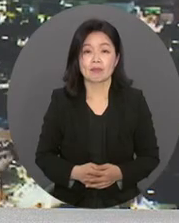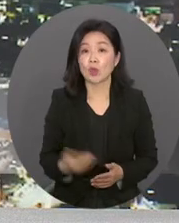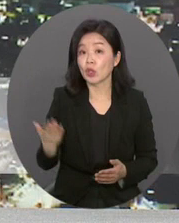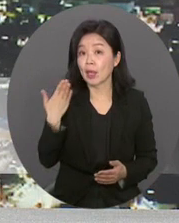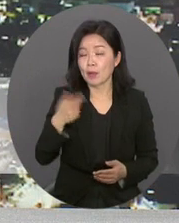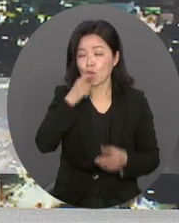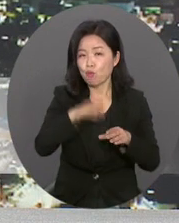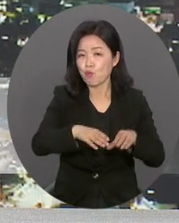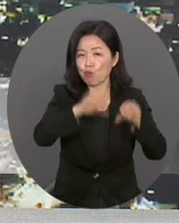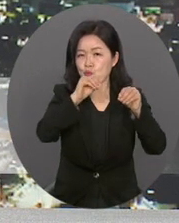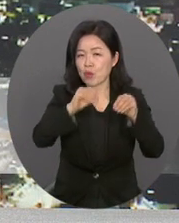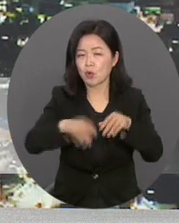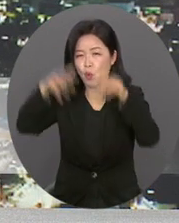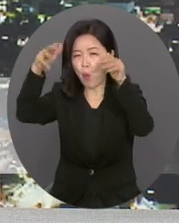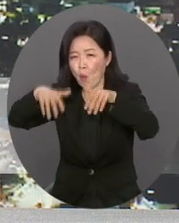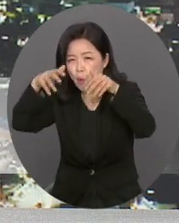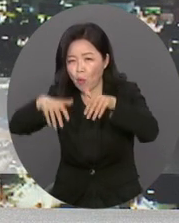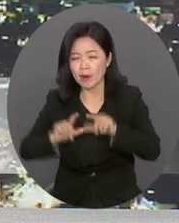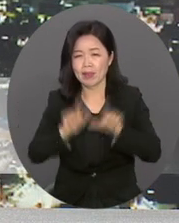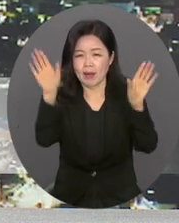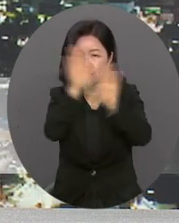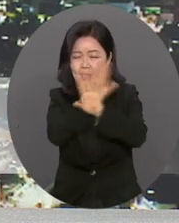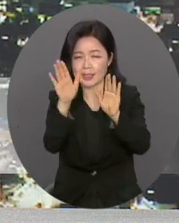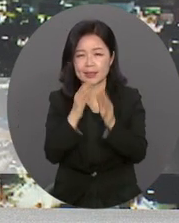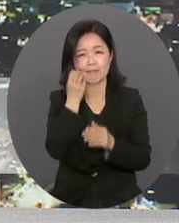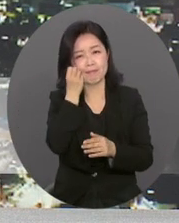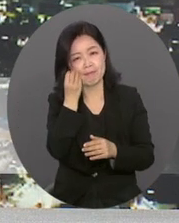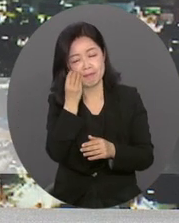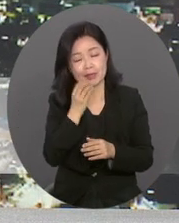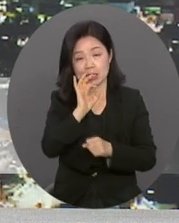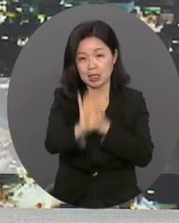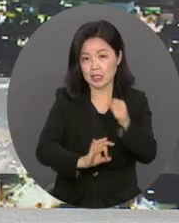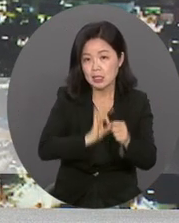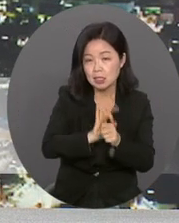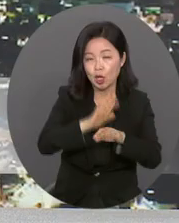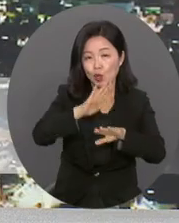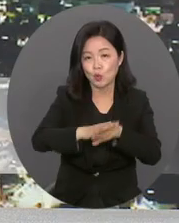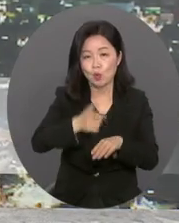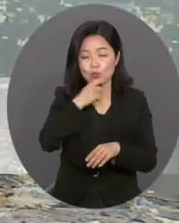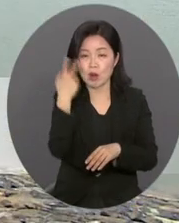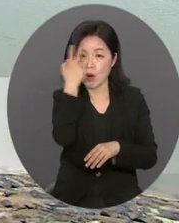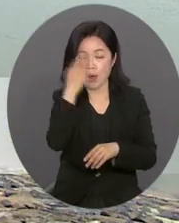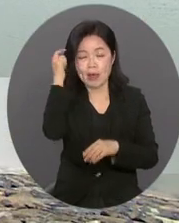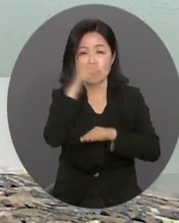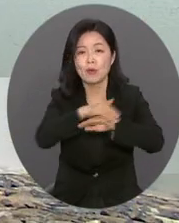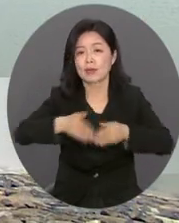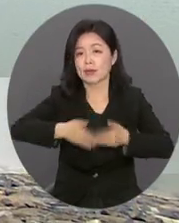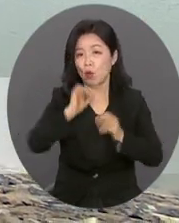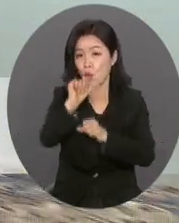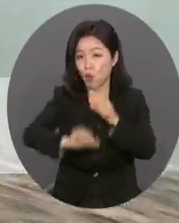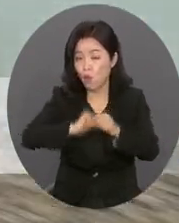최근 가뭄과 폭우 등 이상기후가 심해진 가운데 정부가 10년마다 농촌 물관리 계획을 세우고